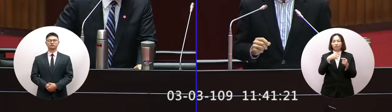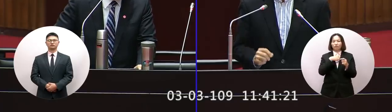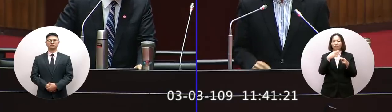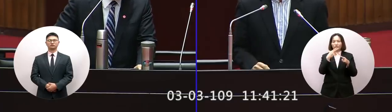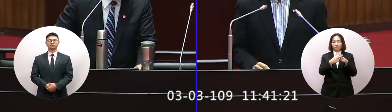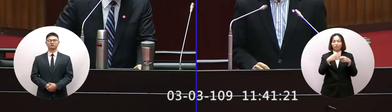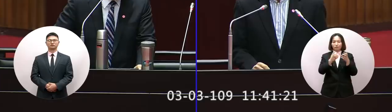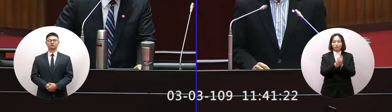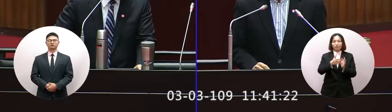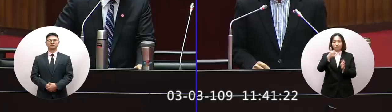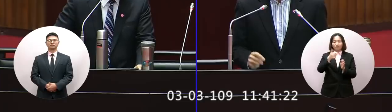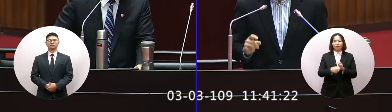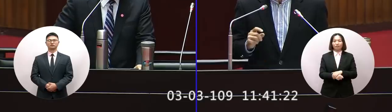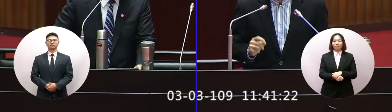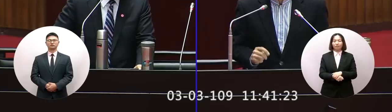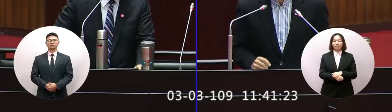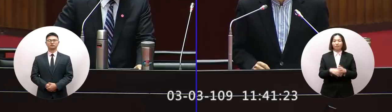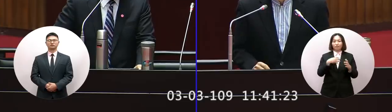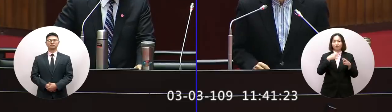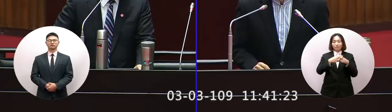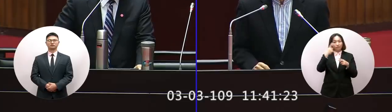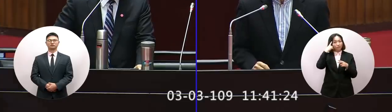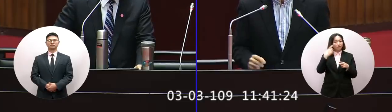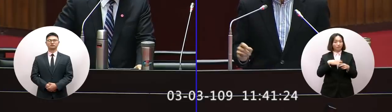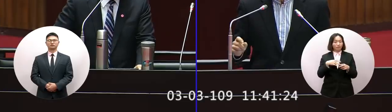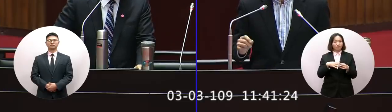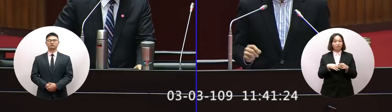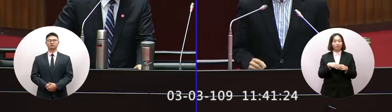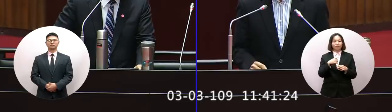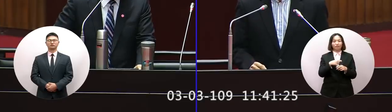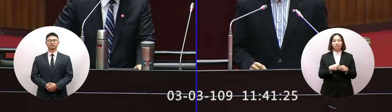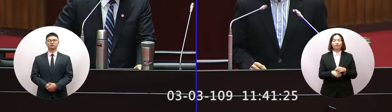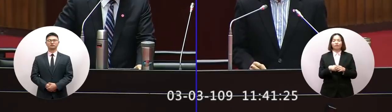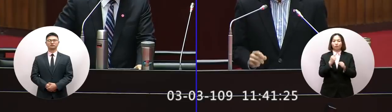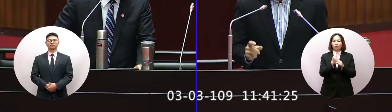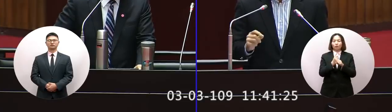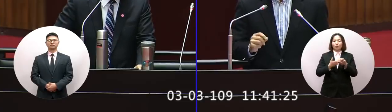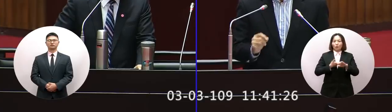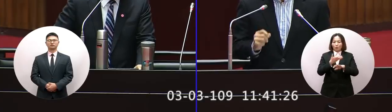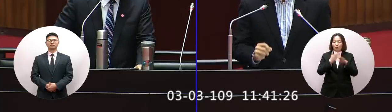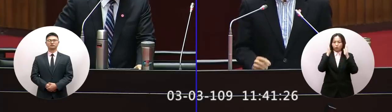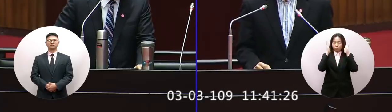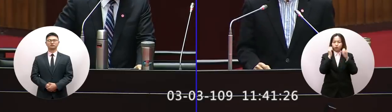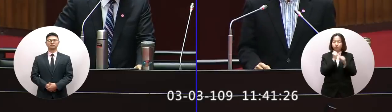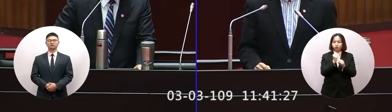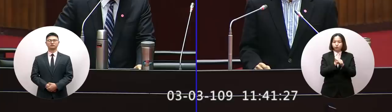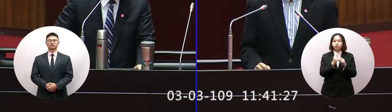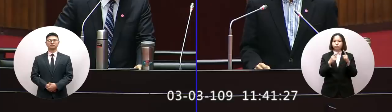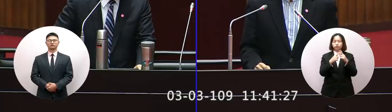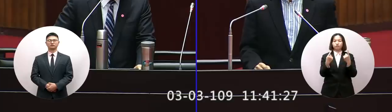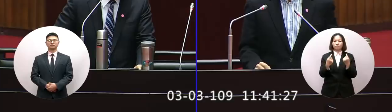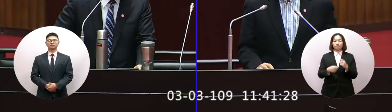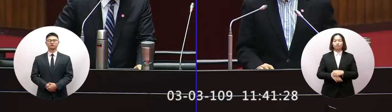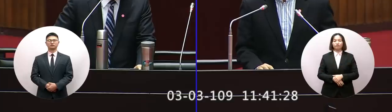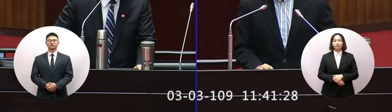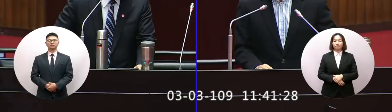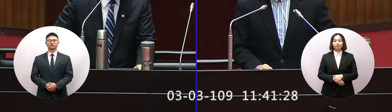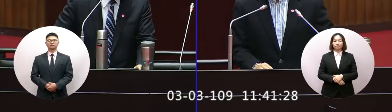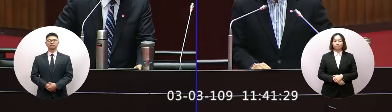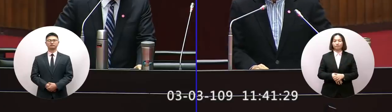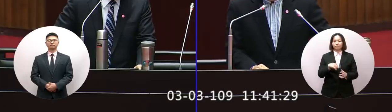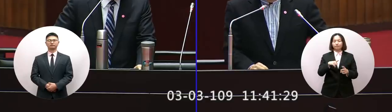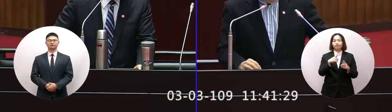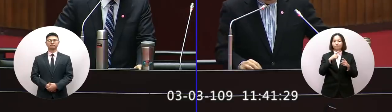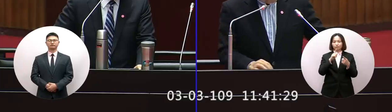信部長阿信你知道嗎 阿信部長很打拼 很認真這東西